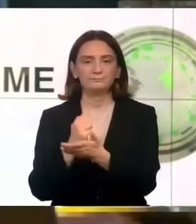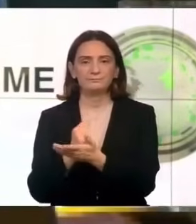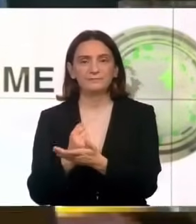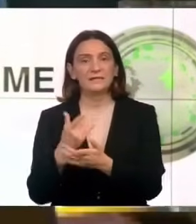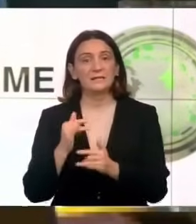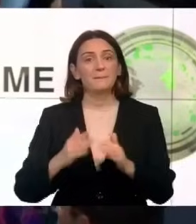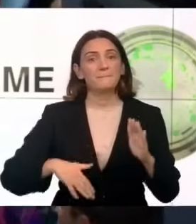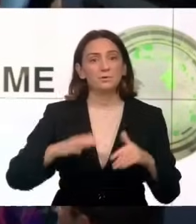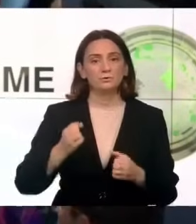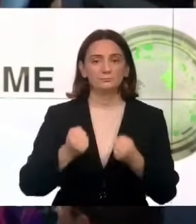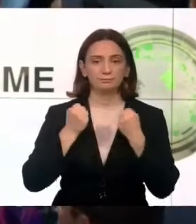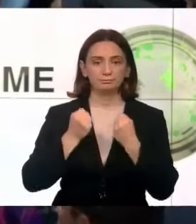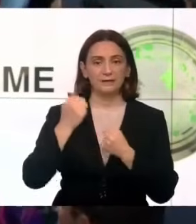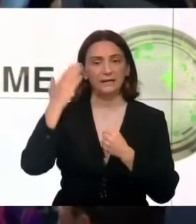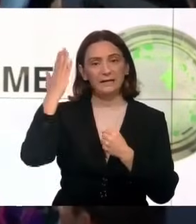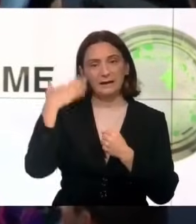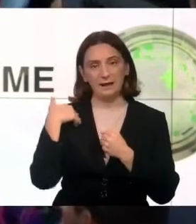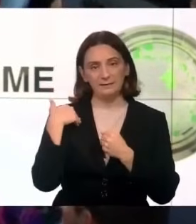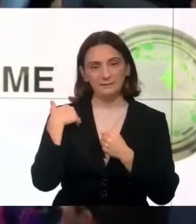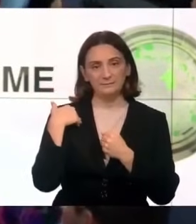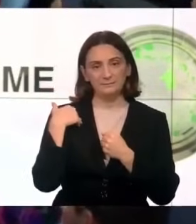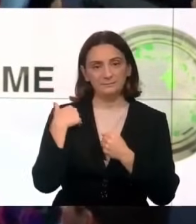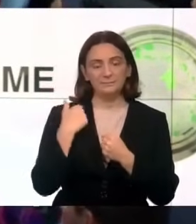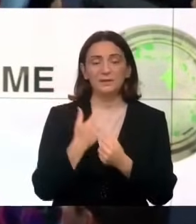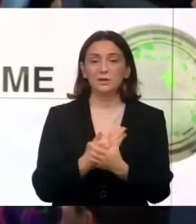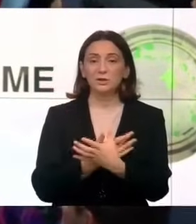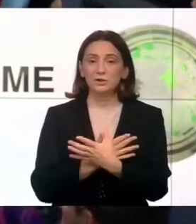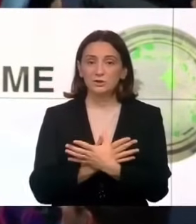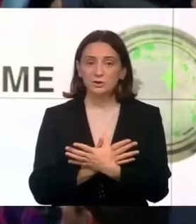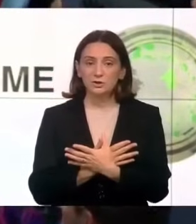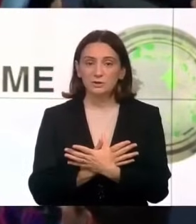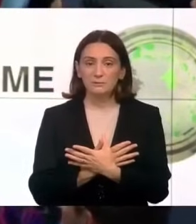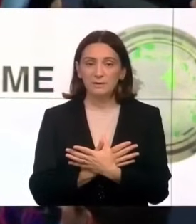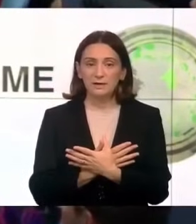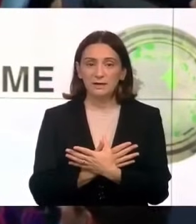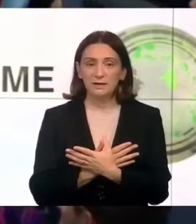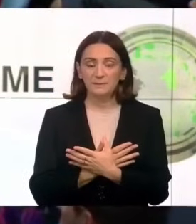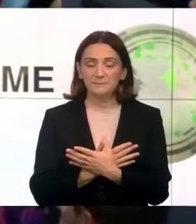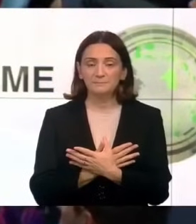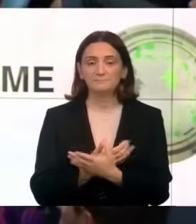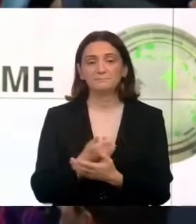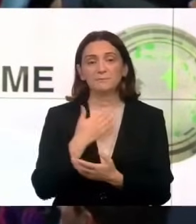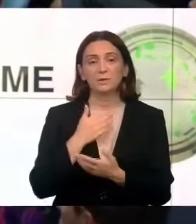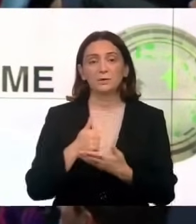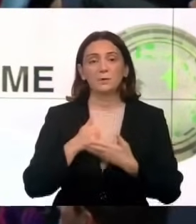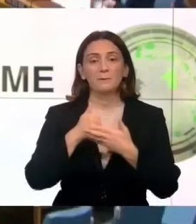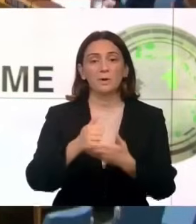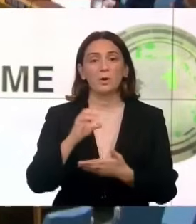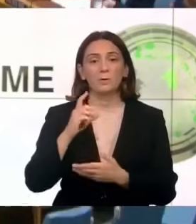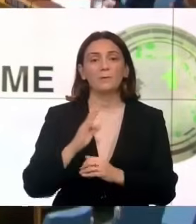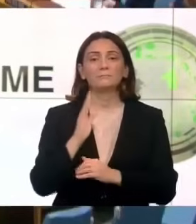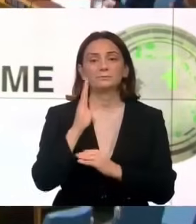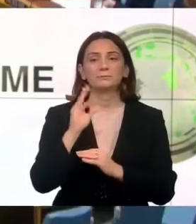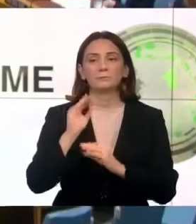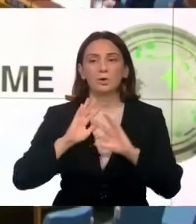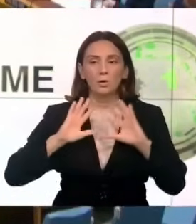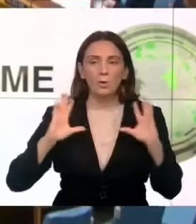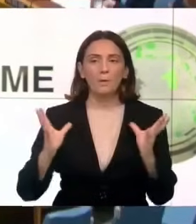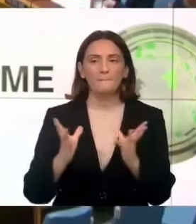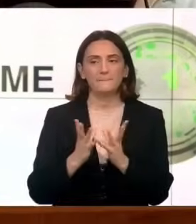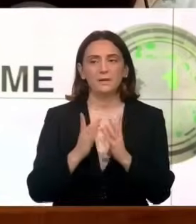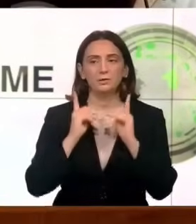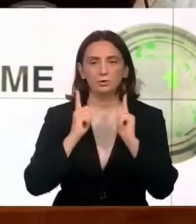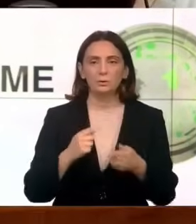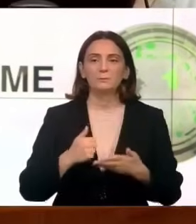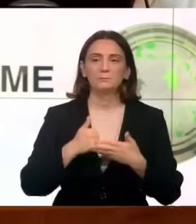fuqizimit të grave. Shqipëria mbështet plotësisht rekomandimet e sekretariatit të përgjithshëm të OKB-s, që një e treta e